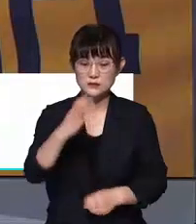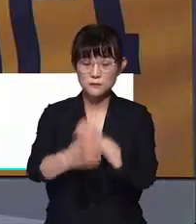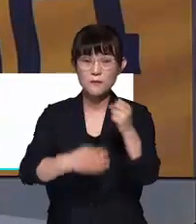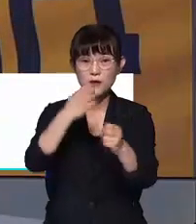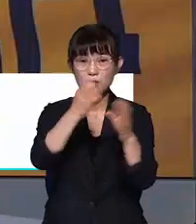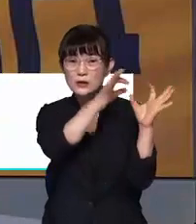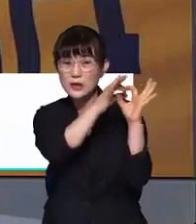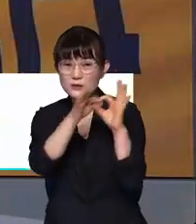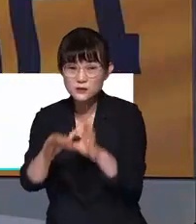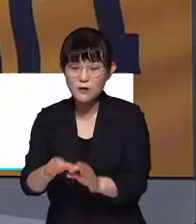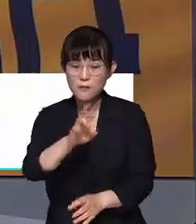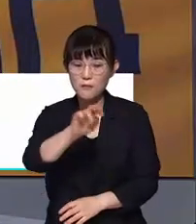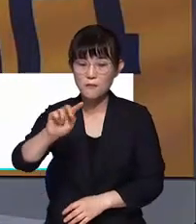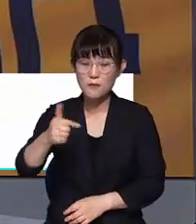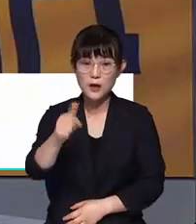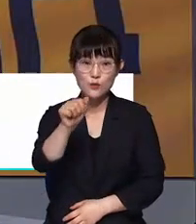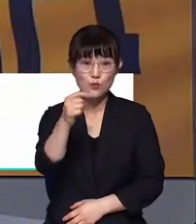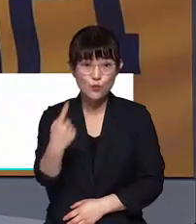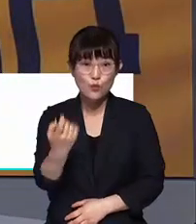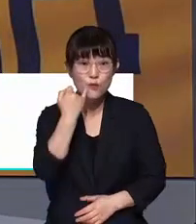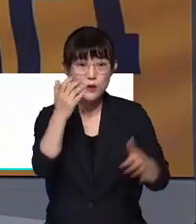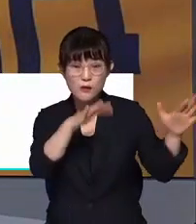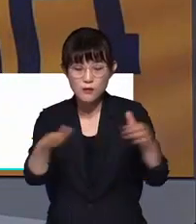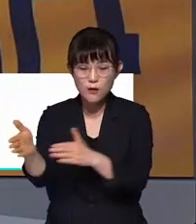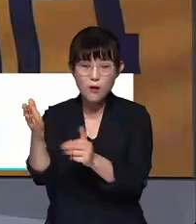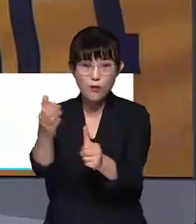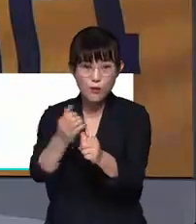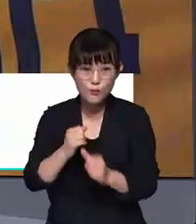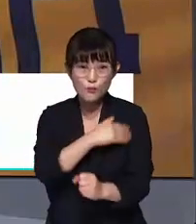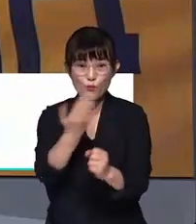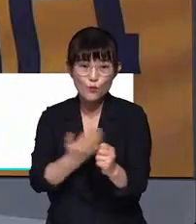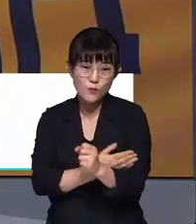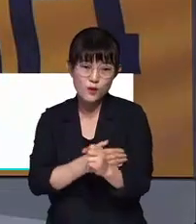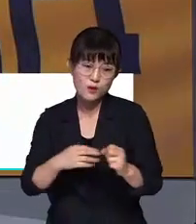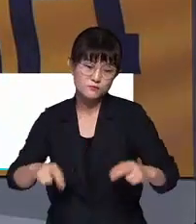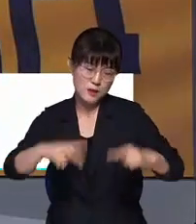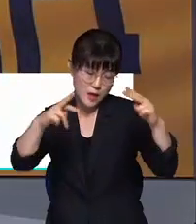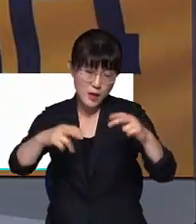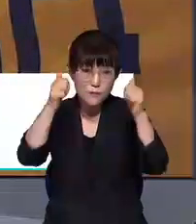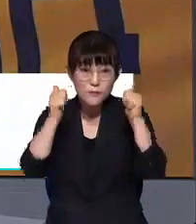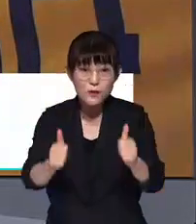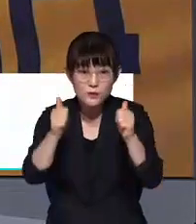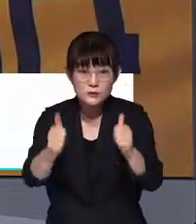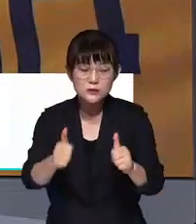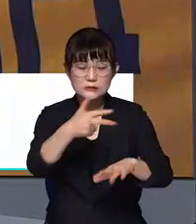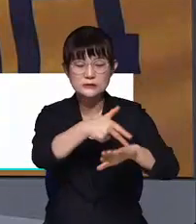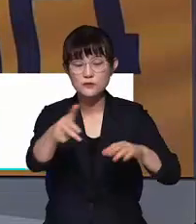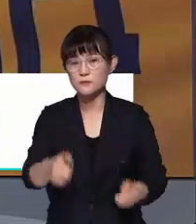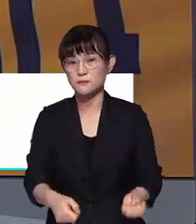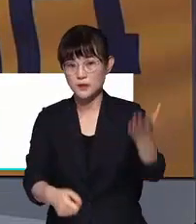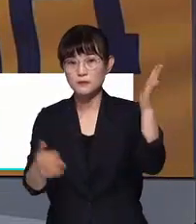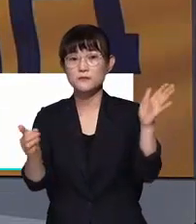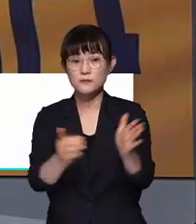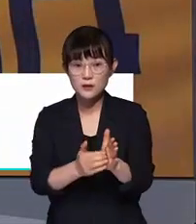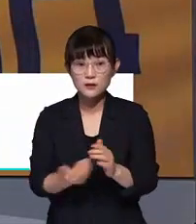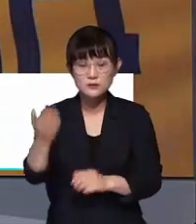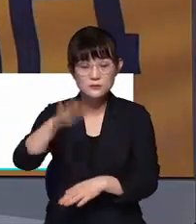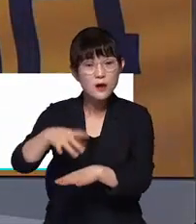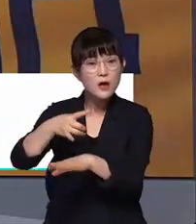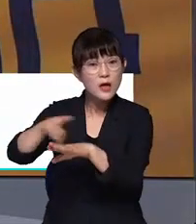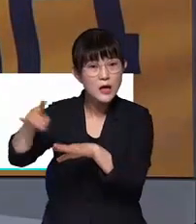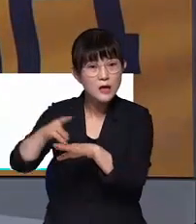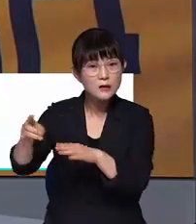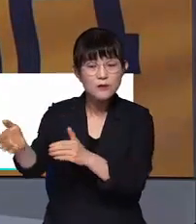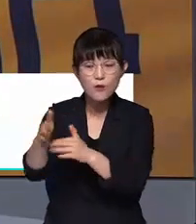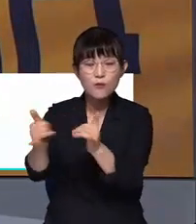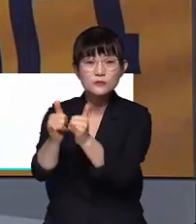40년을 끌어온 만호해역의 어업권 분쟁이 법원이 진도어민들의 손을 들어주며 일단락됐습니다. 그런데 해남 어민들의